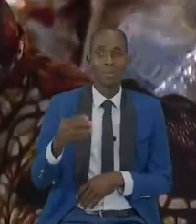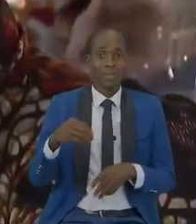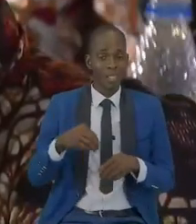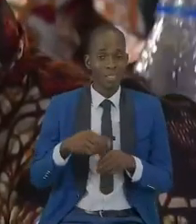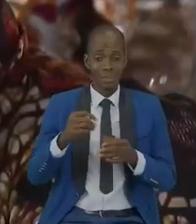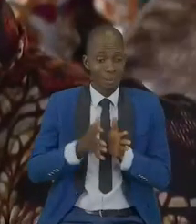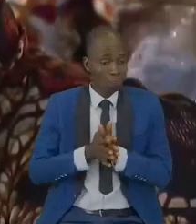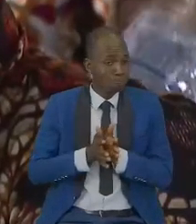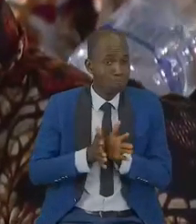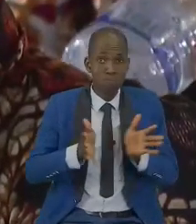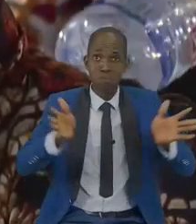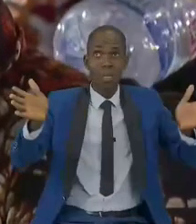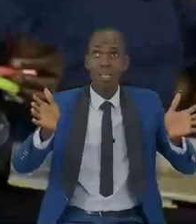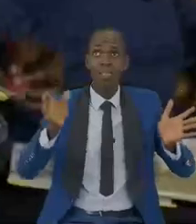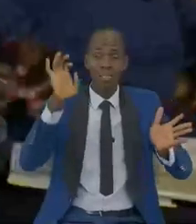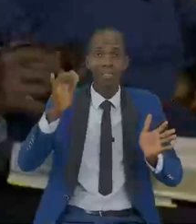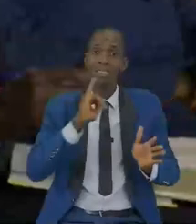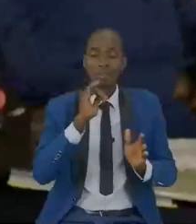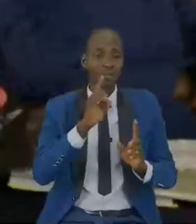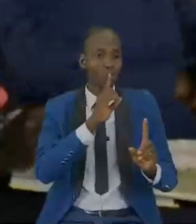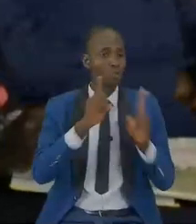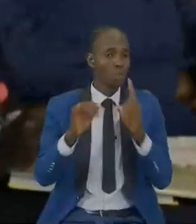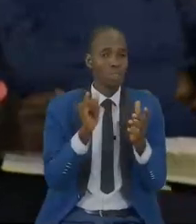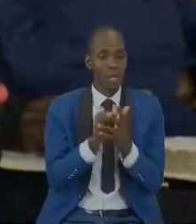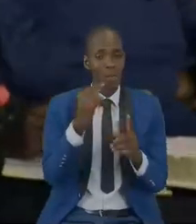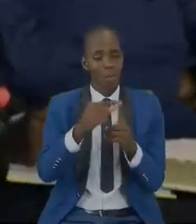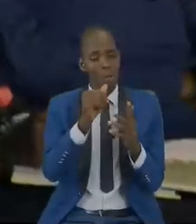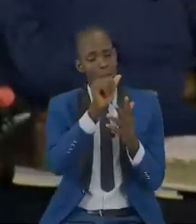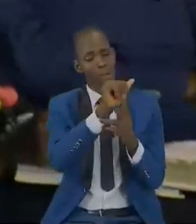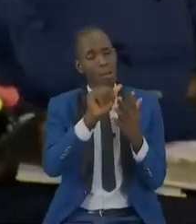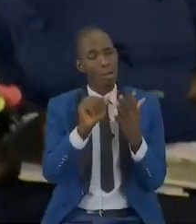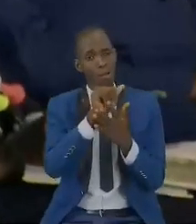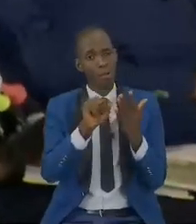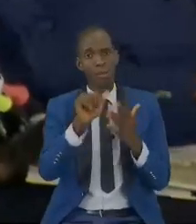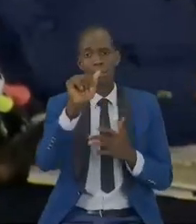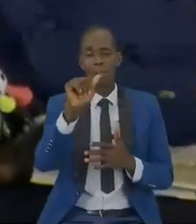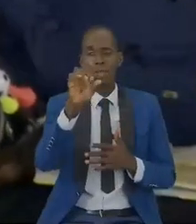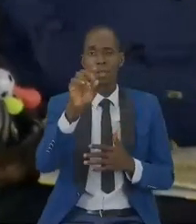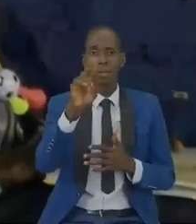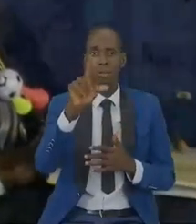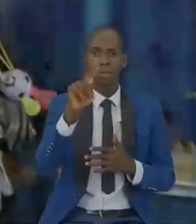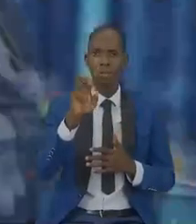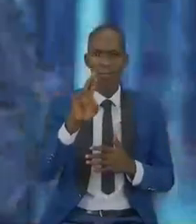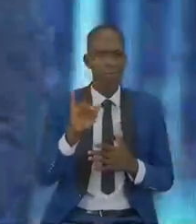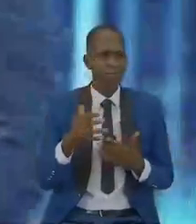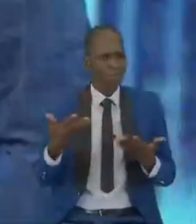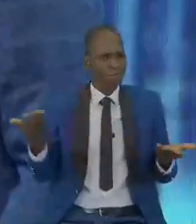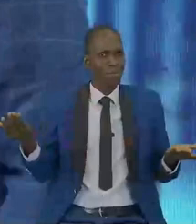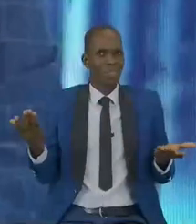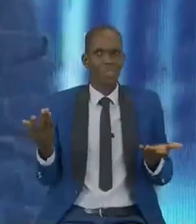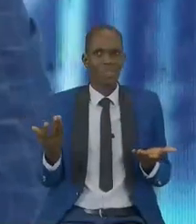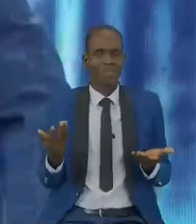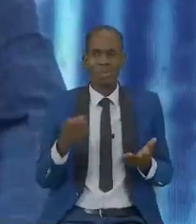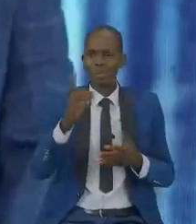ce vieux là, ce prédicateur là, que publiquement il mentionne le mot adultère. Ah,